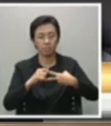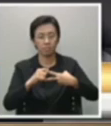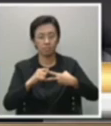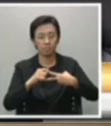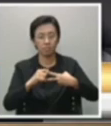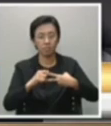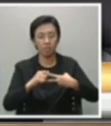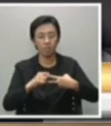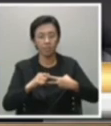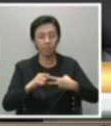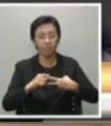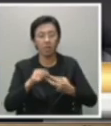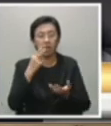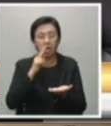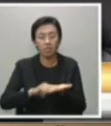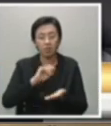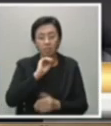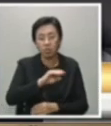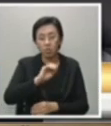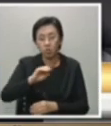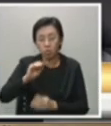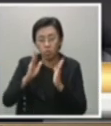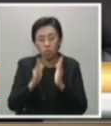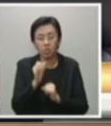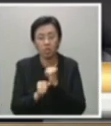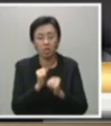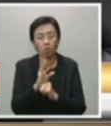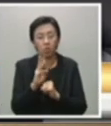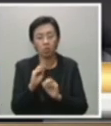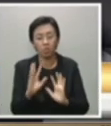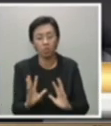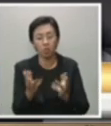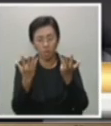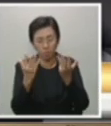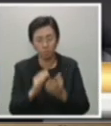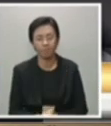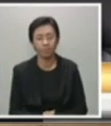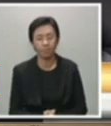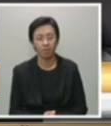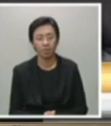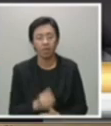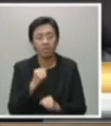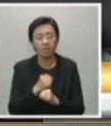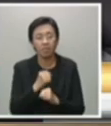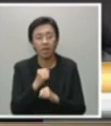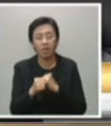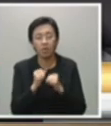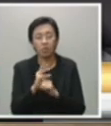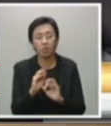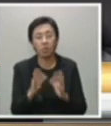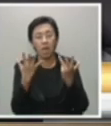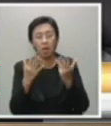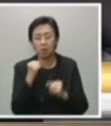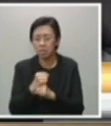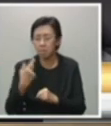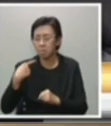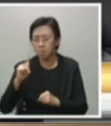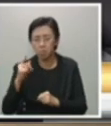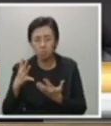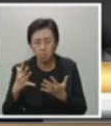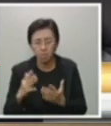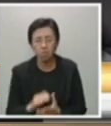ทำหนังสือถึงผู้เกษียณราชการแล้วถ้าผู้นั้นไม่เคยทำคุณประโยชน์ให้กับประเทศชา